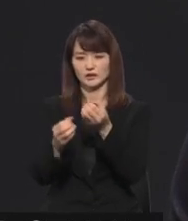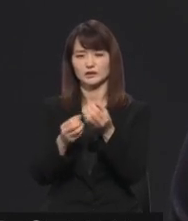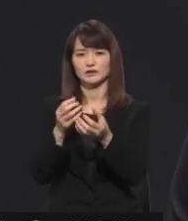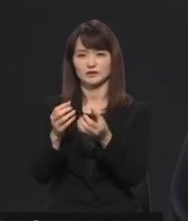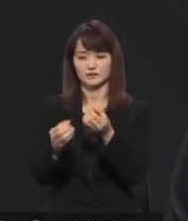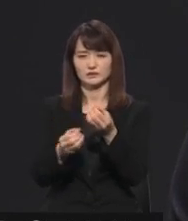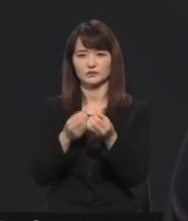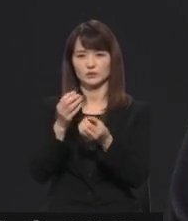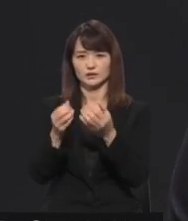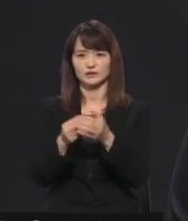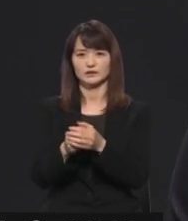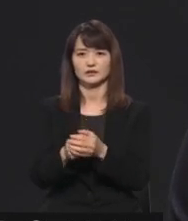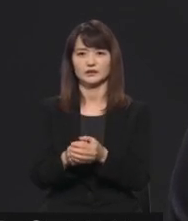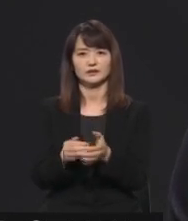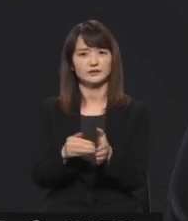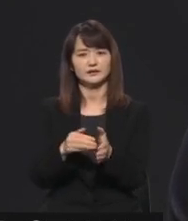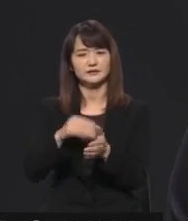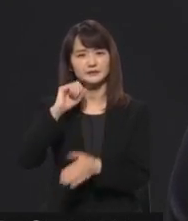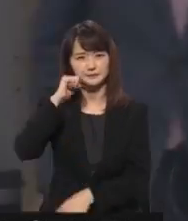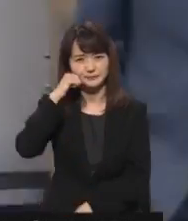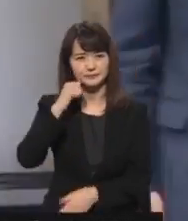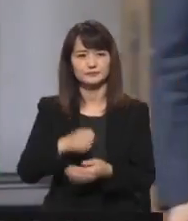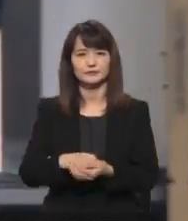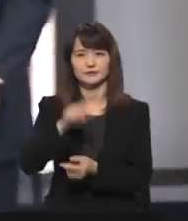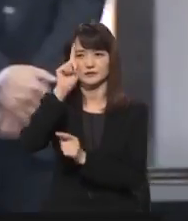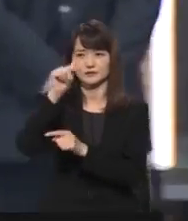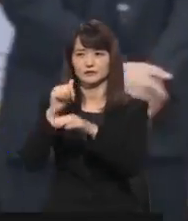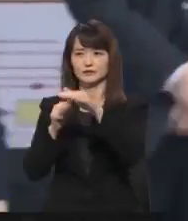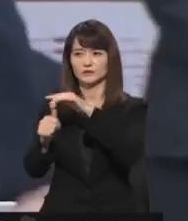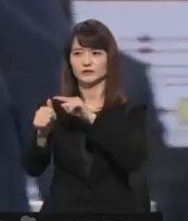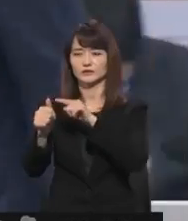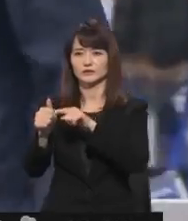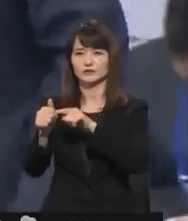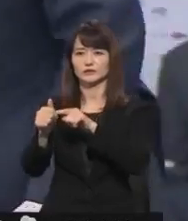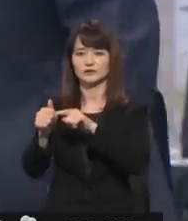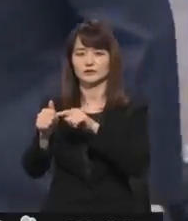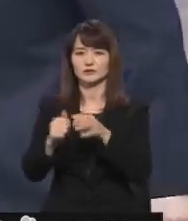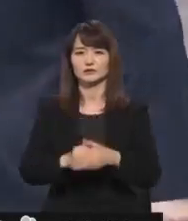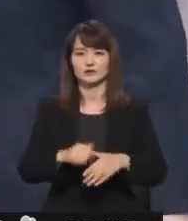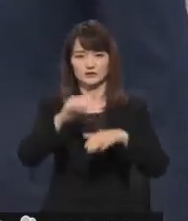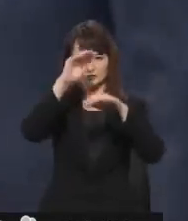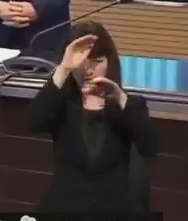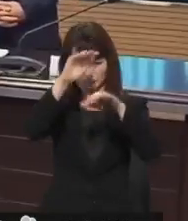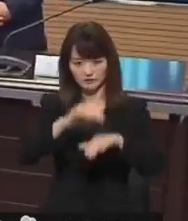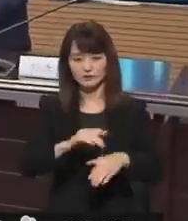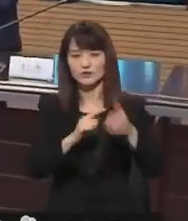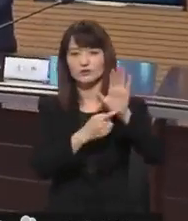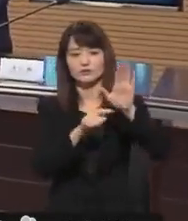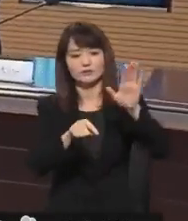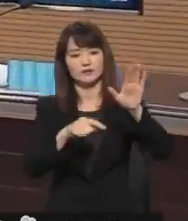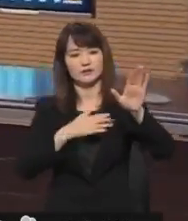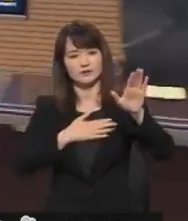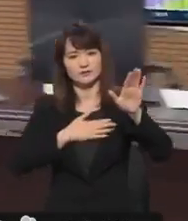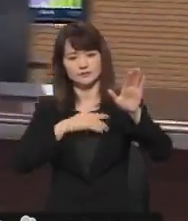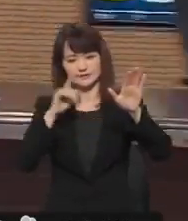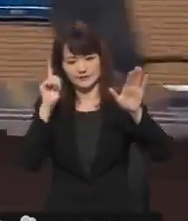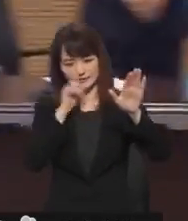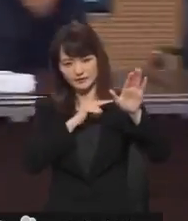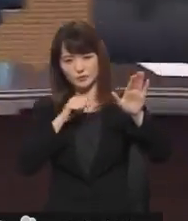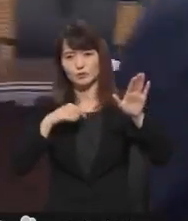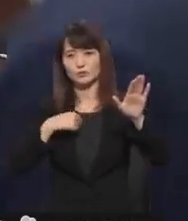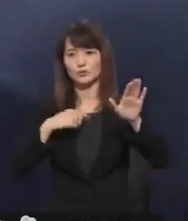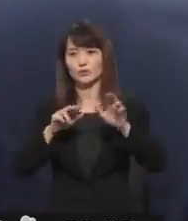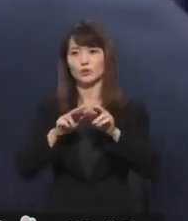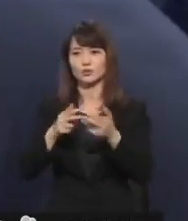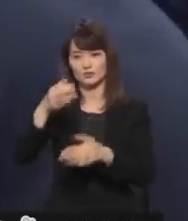노출돼 떠나 마 메세지에 대해서 이제 좀 기분이 안좋은 것 같고 여기에 대해 가타부타 해명 등 보내 된 사과